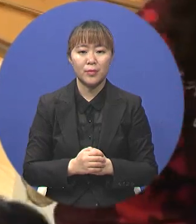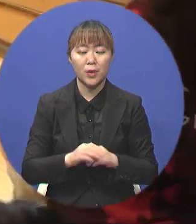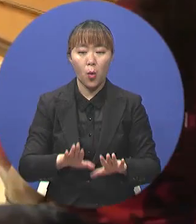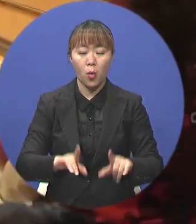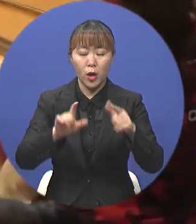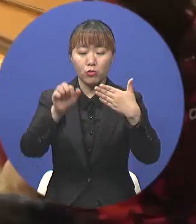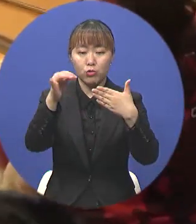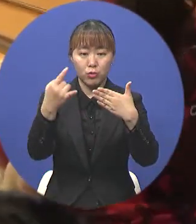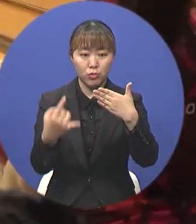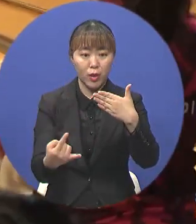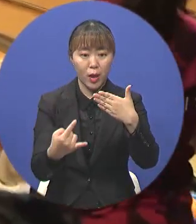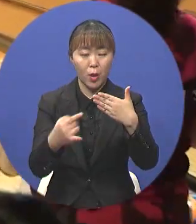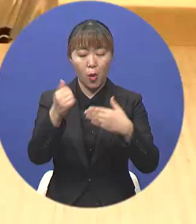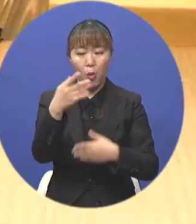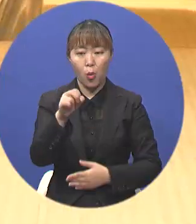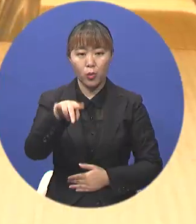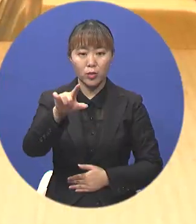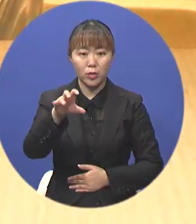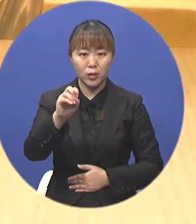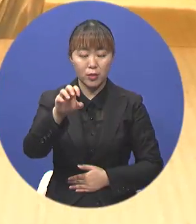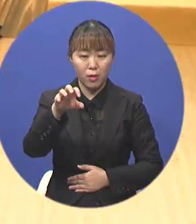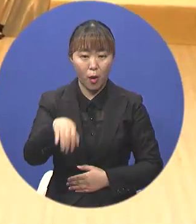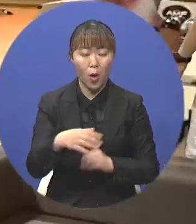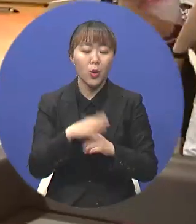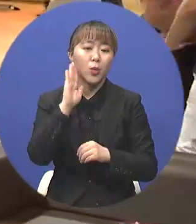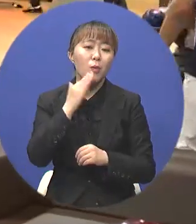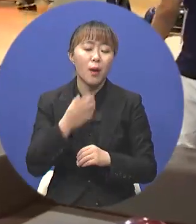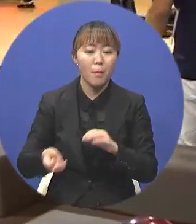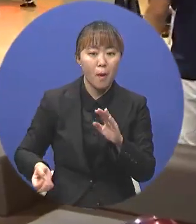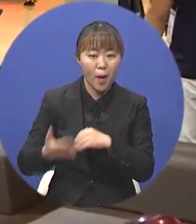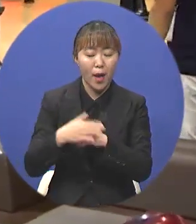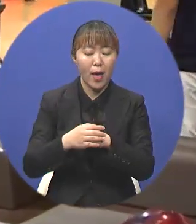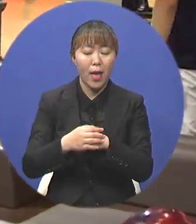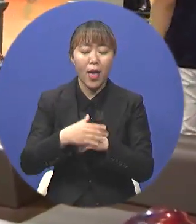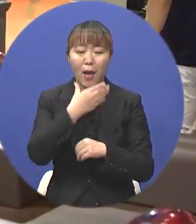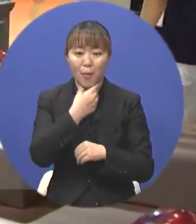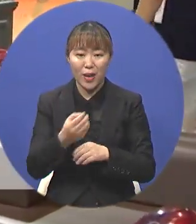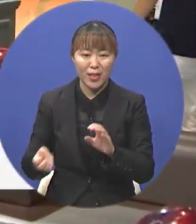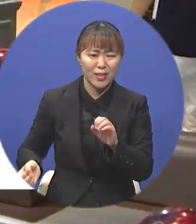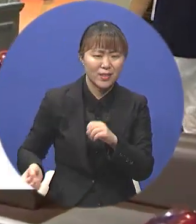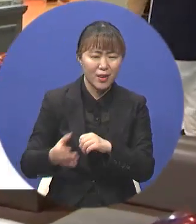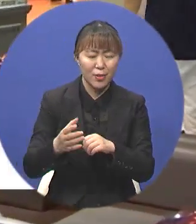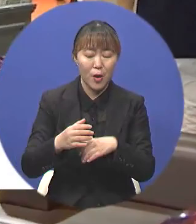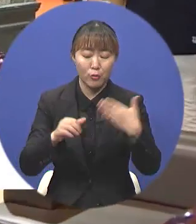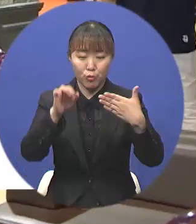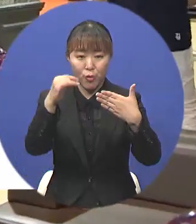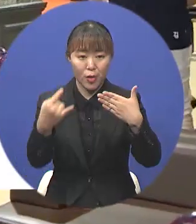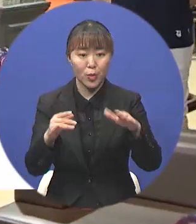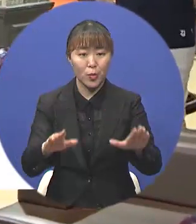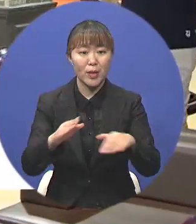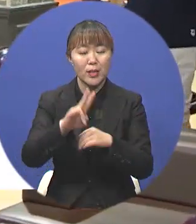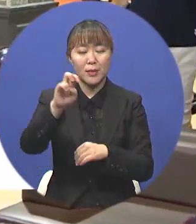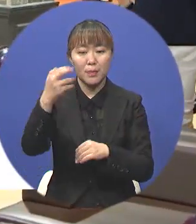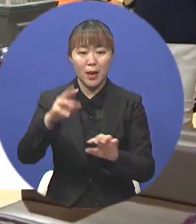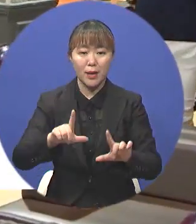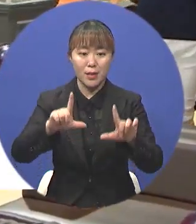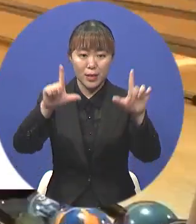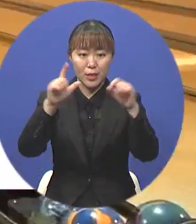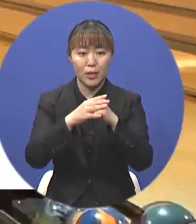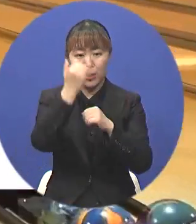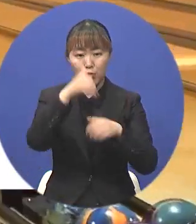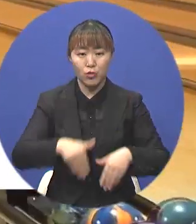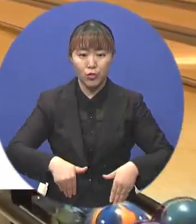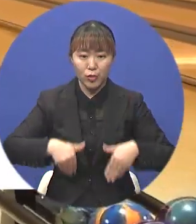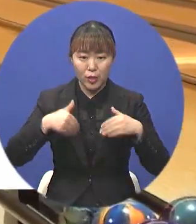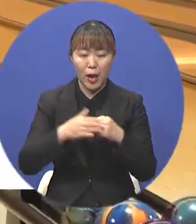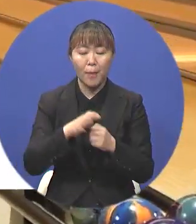올해로 9회차 열리는 홍성군 수배 농아인 볼링 대회 행복한 스트라이크 9번째 이야기가 오는 28일 충남 내포